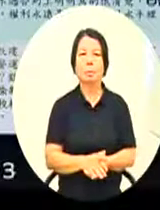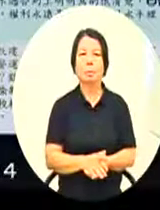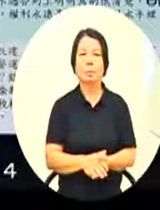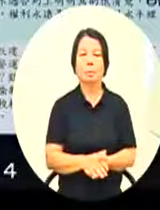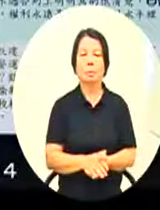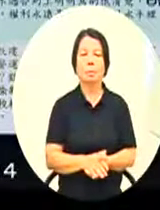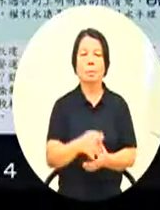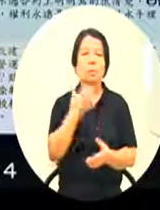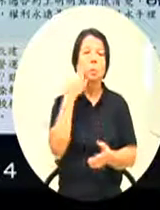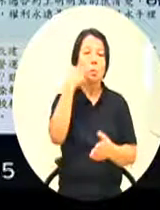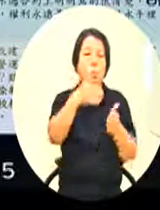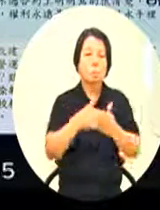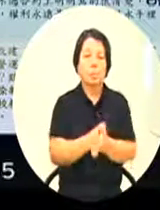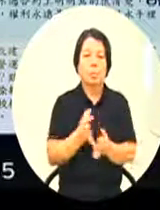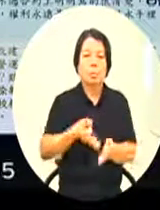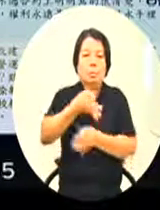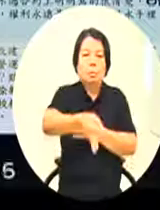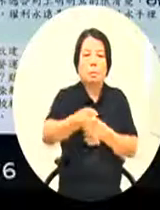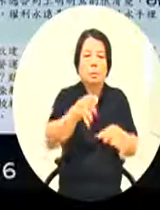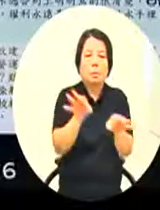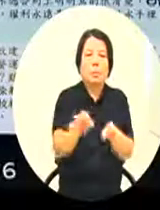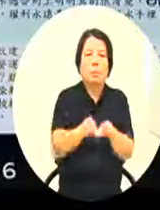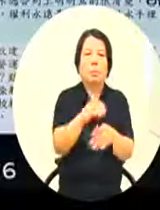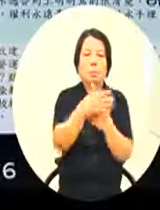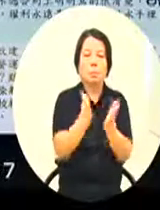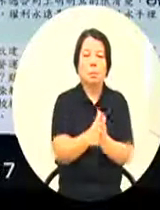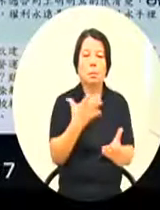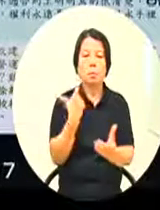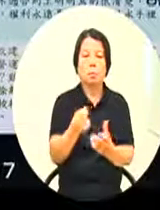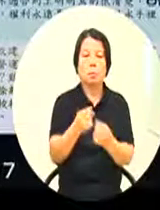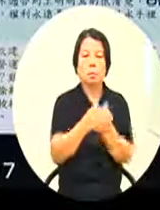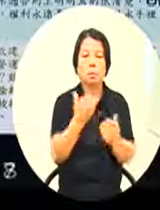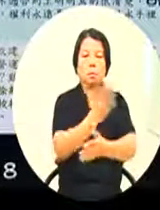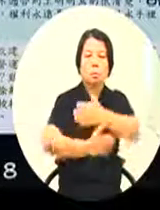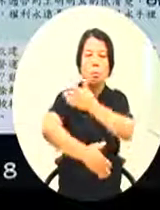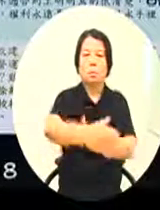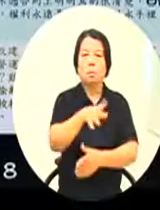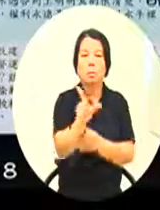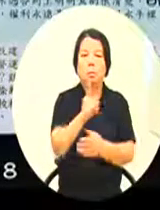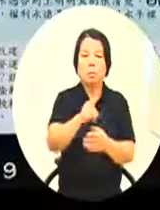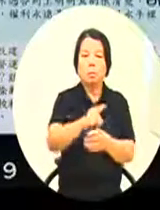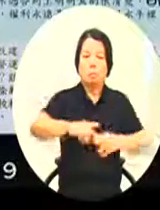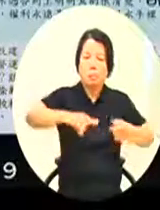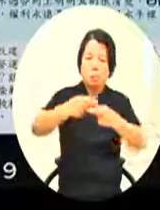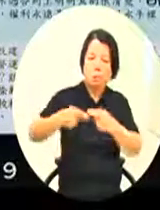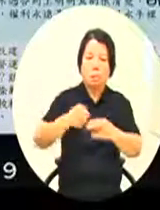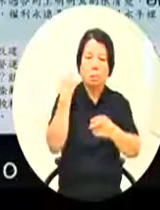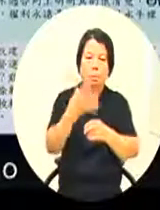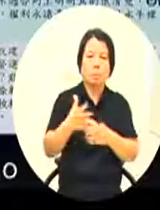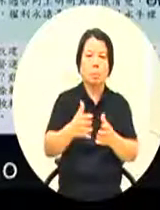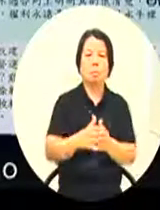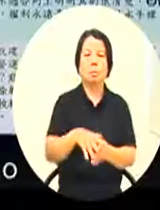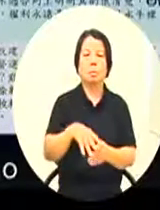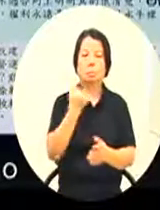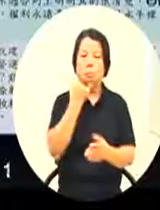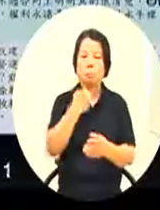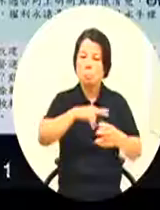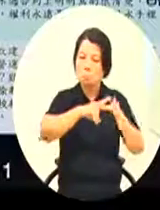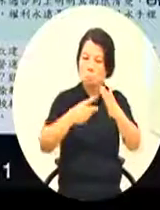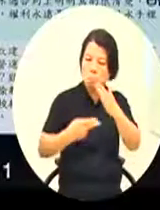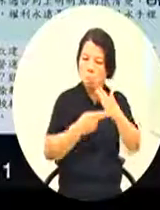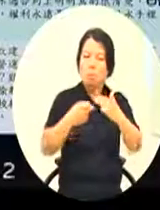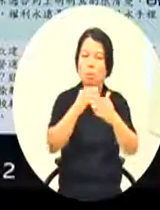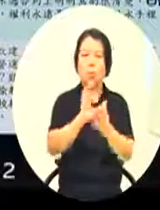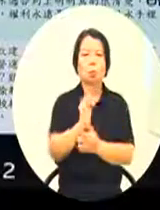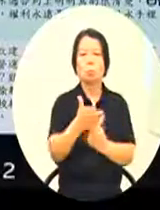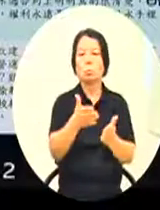他如果要捐钱，他也可以把原来的生障图书馆更新啊，把它重建啊，为什么不